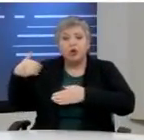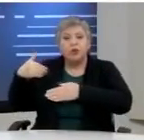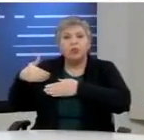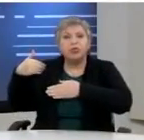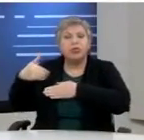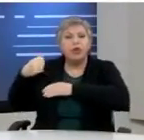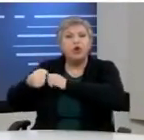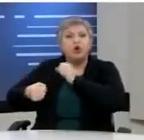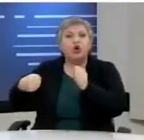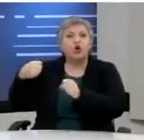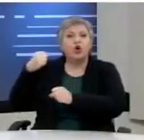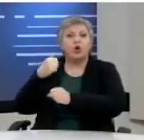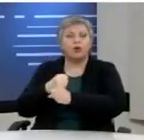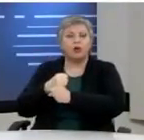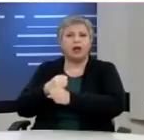Ότι